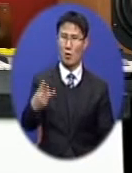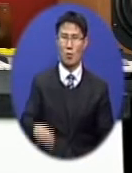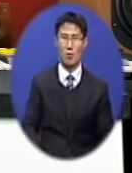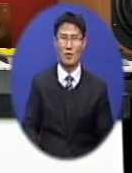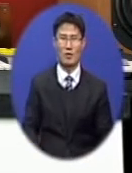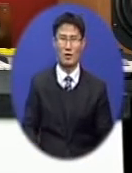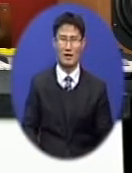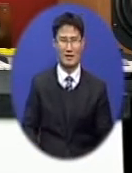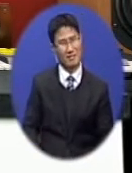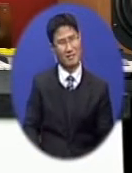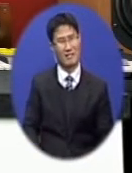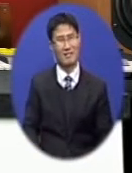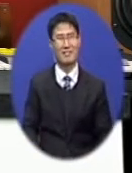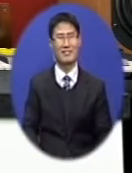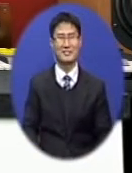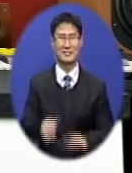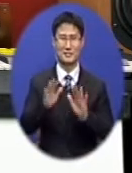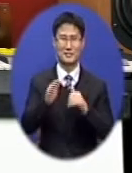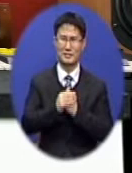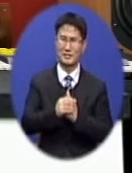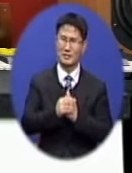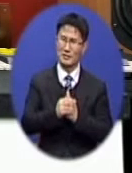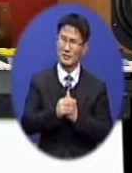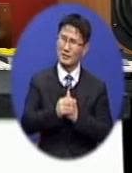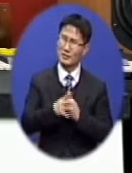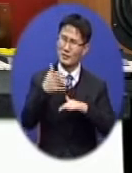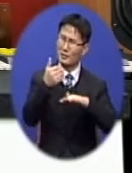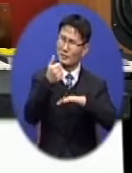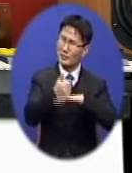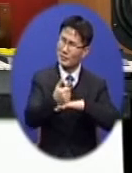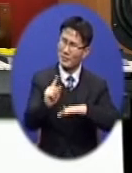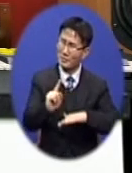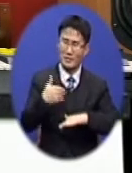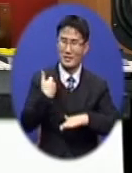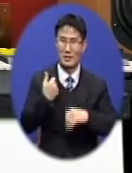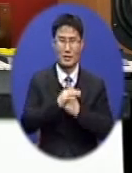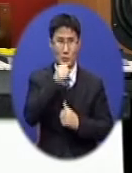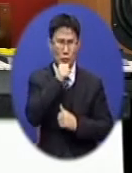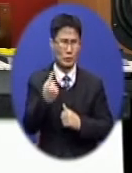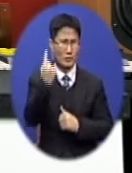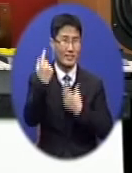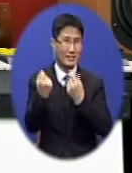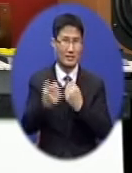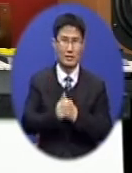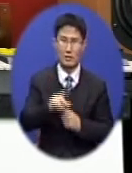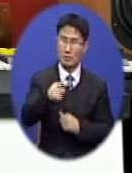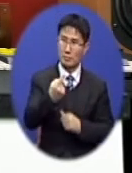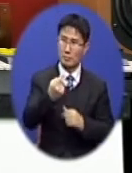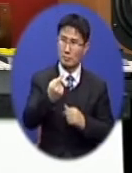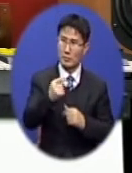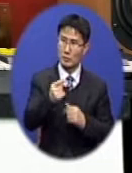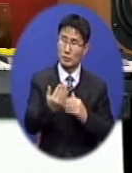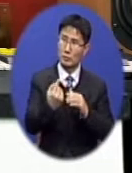123표. 야. 네. 오늘 판도가 어떻게 될지 모르네요. 오늘 상당히 점수가 많이 네. 높게 나오네요. 100표 넘는